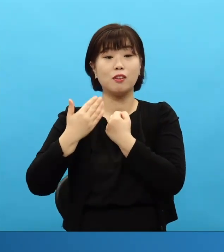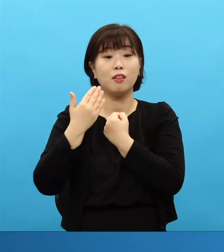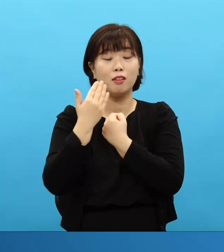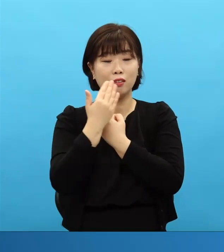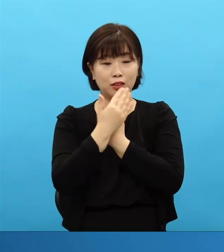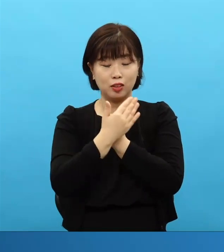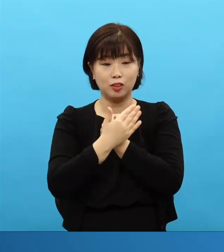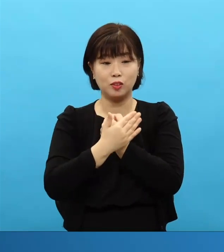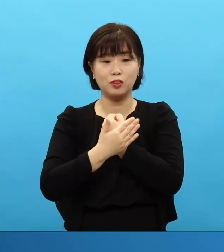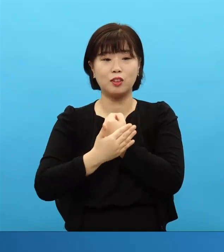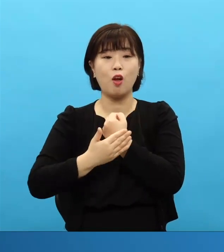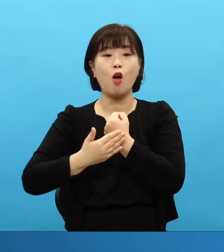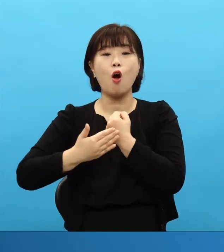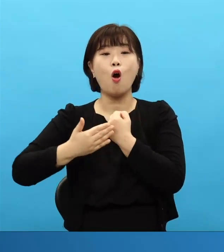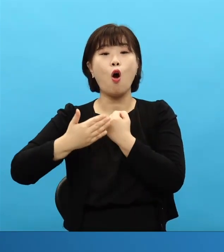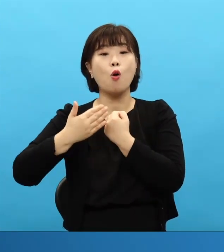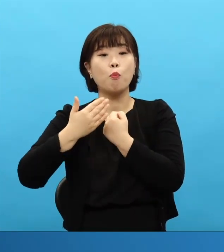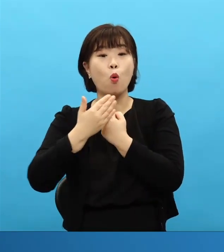힘입어